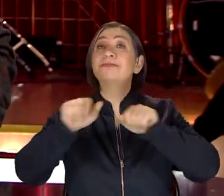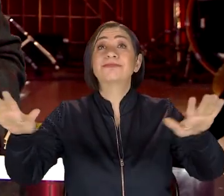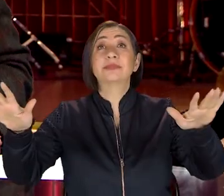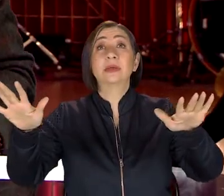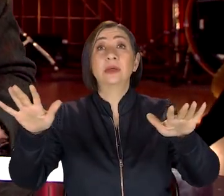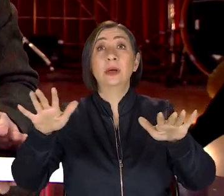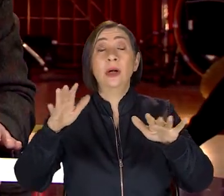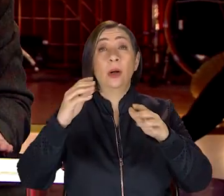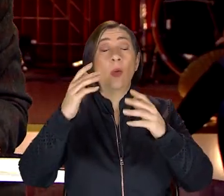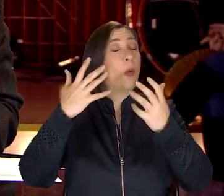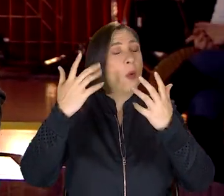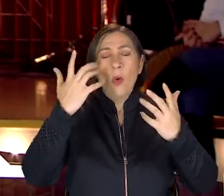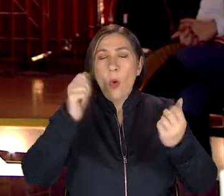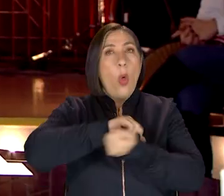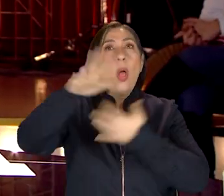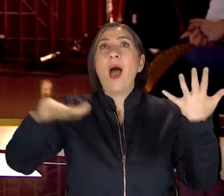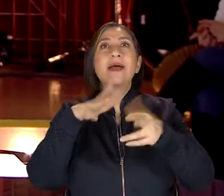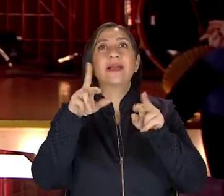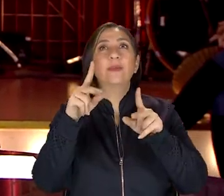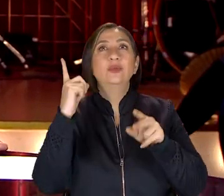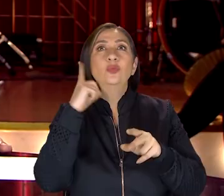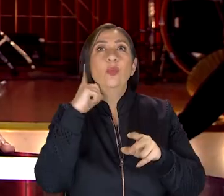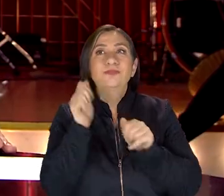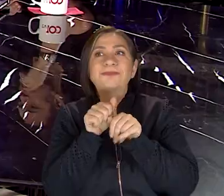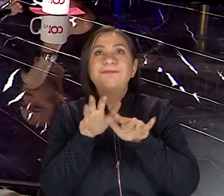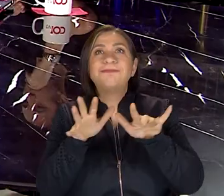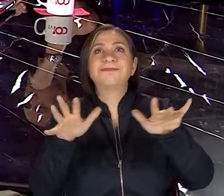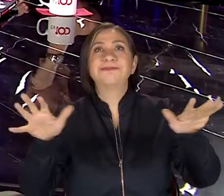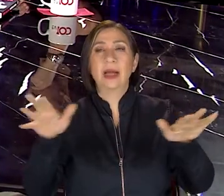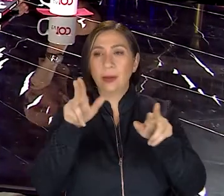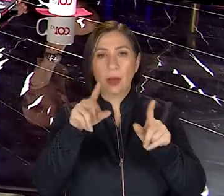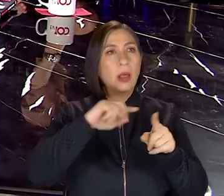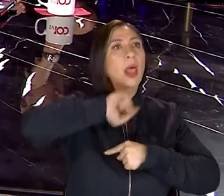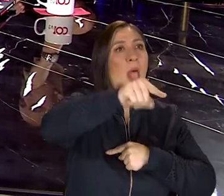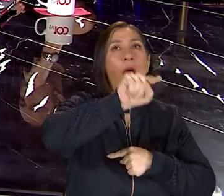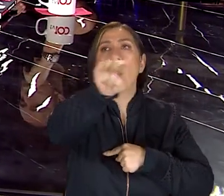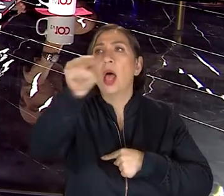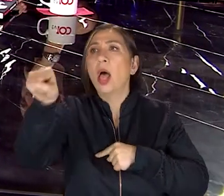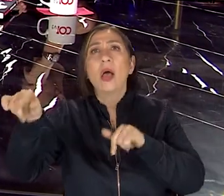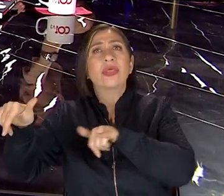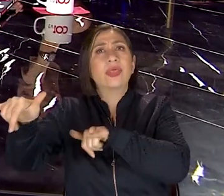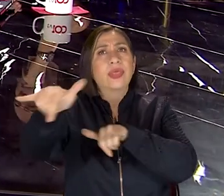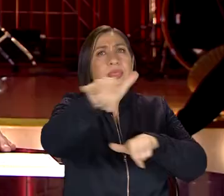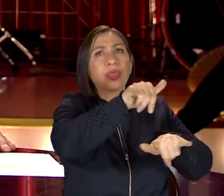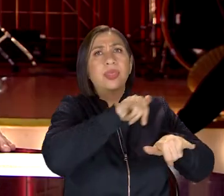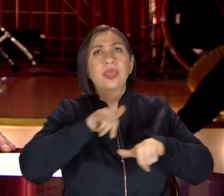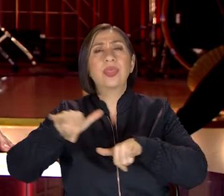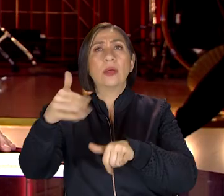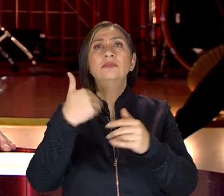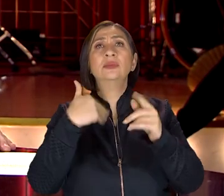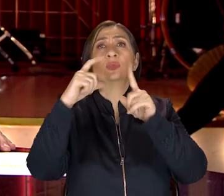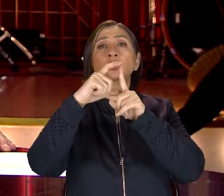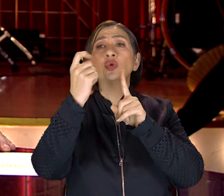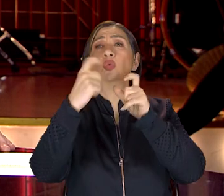Koyuyor, sallıyor. Ertesi gün çıkıyor, sallanmış oluyor. Herkesin o şekilde. Peki bizim Doğuş'un